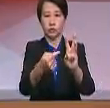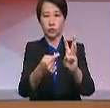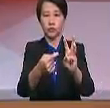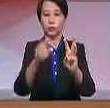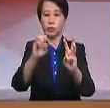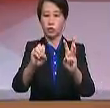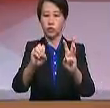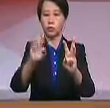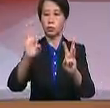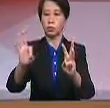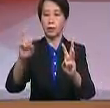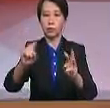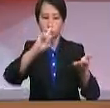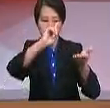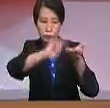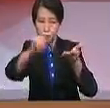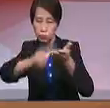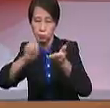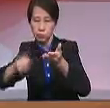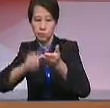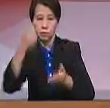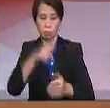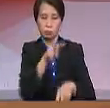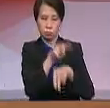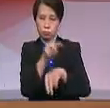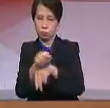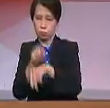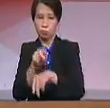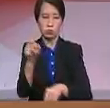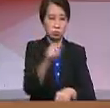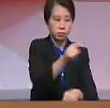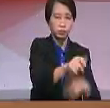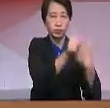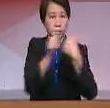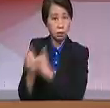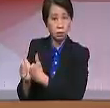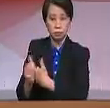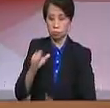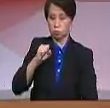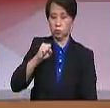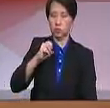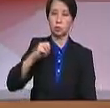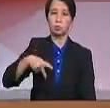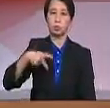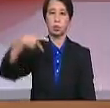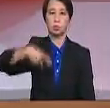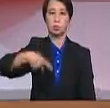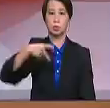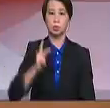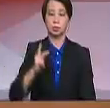67,090 pemeriksaan bagi memantau dan menguatkuasa pematuhan SOP